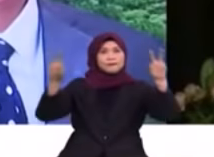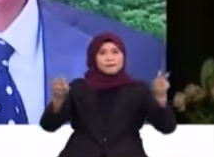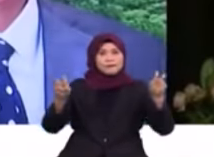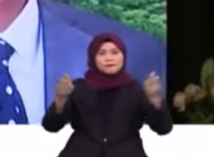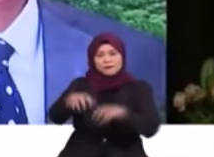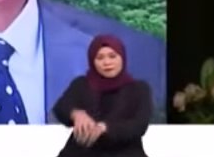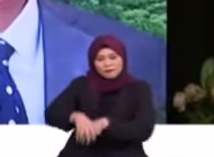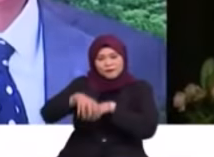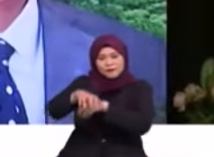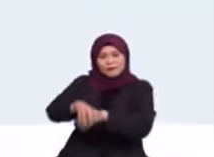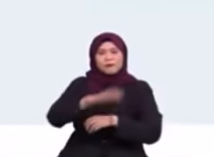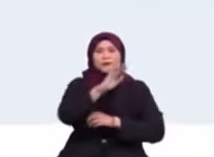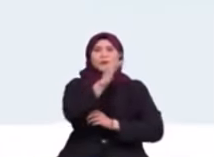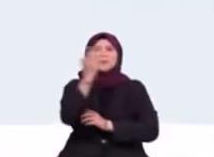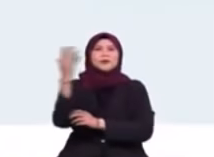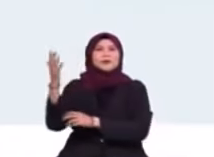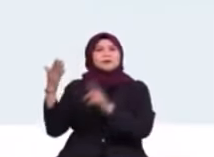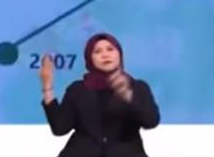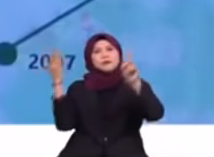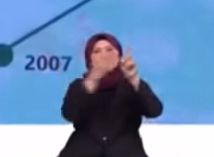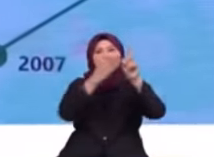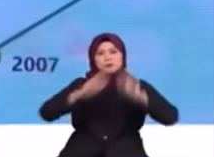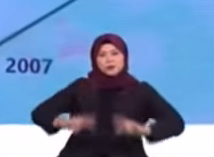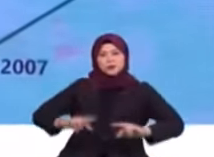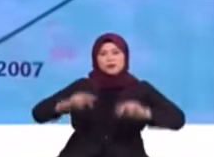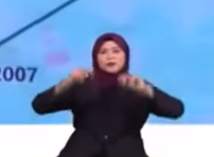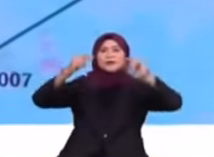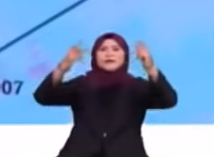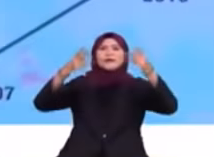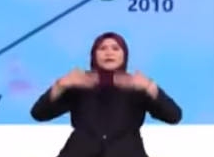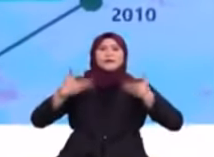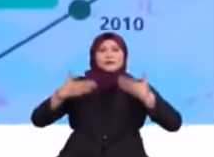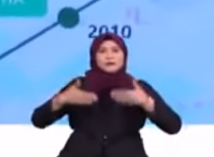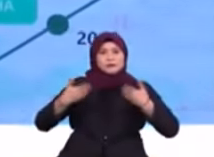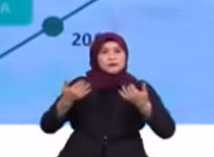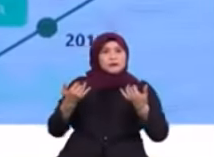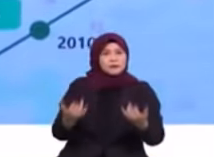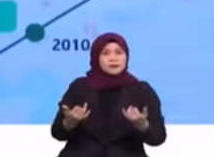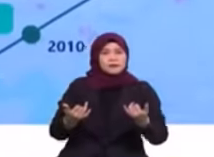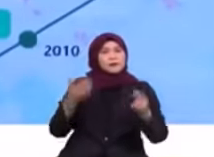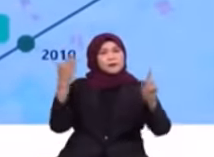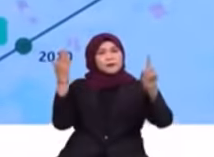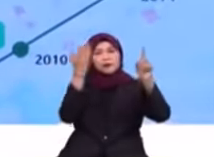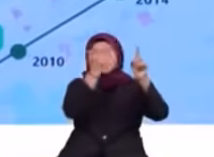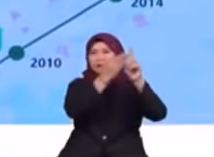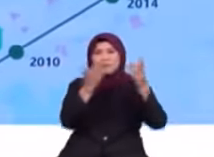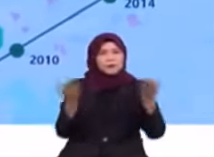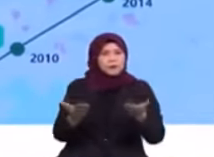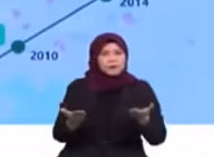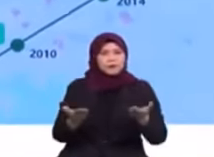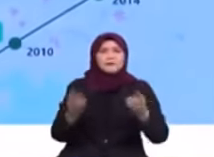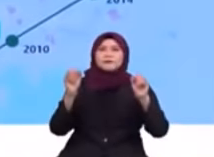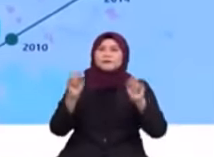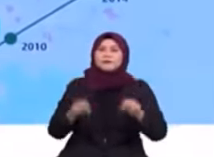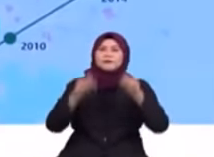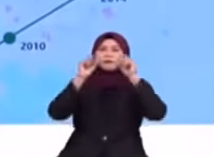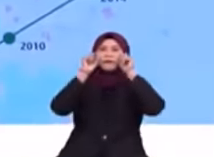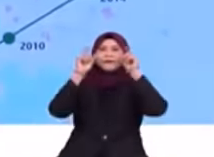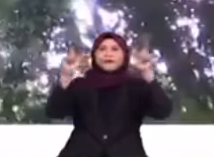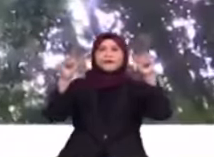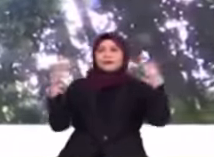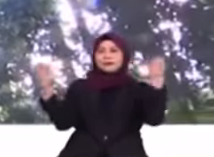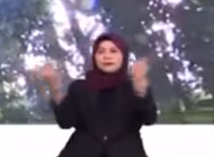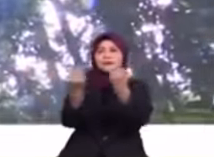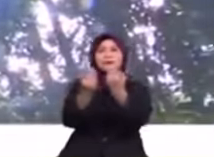Penanaman hutan landasan ke arah pemulihan dan kesejahteraan ini bertujuan meningkatkan kesadaran masyarakat